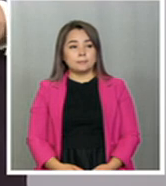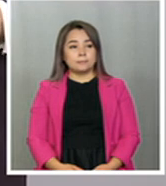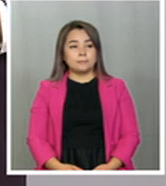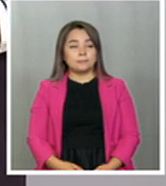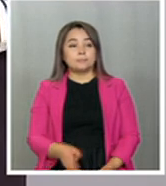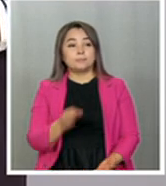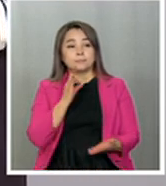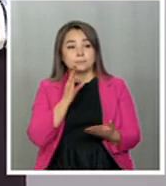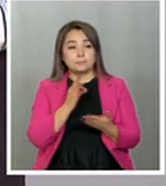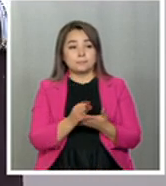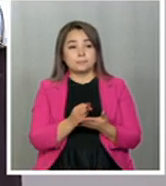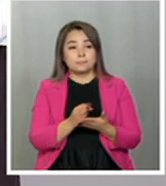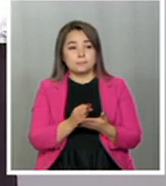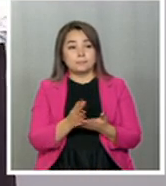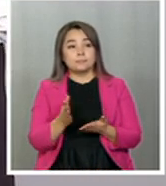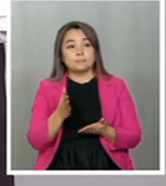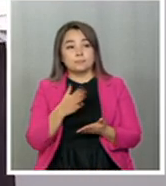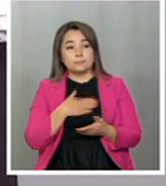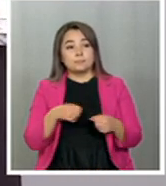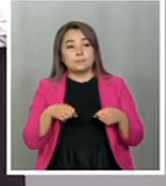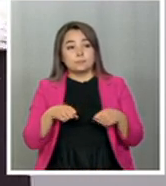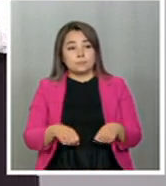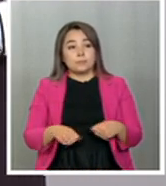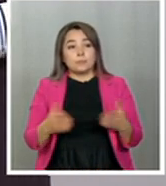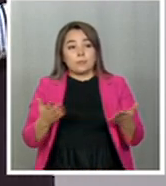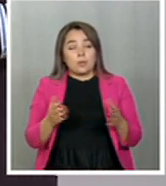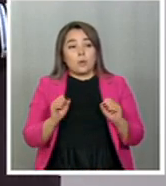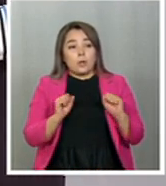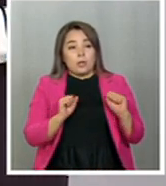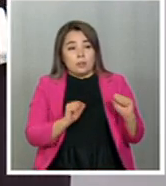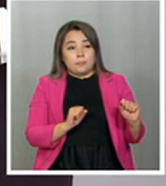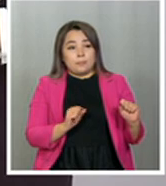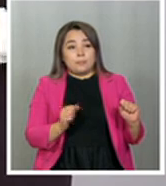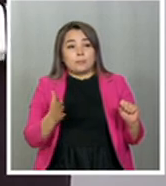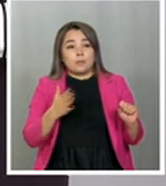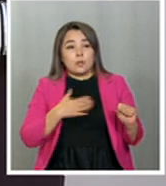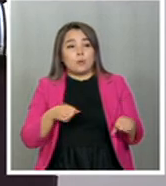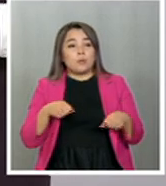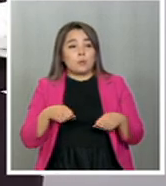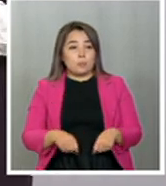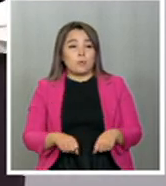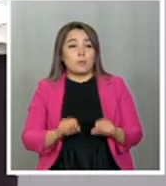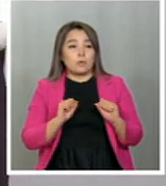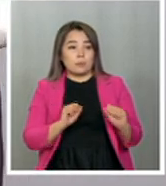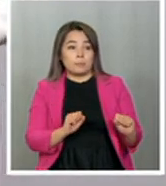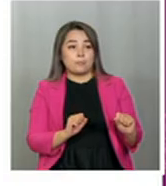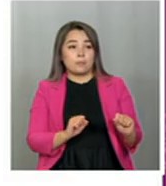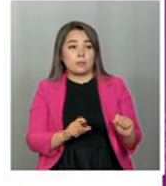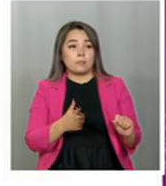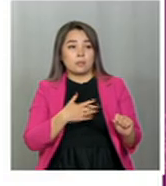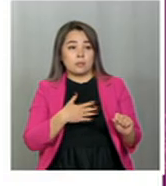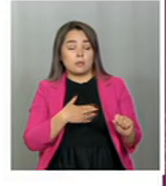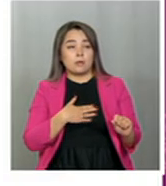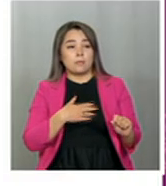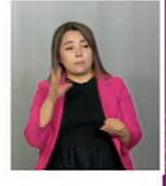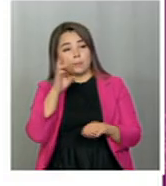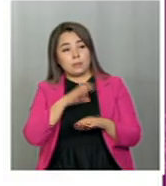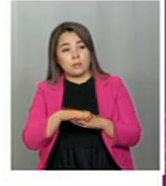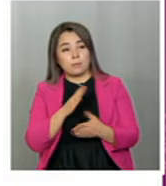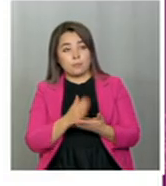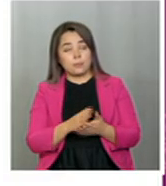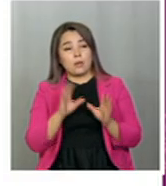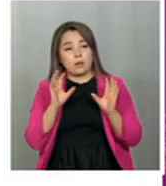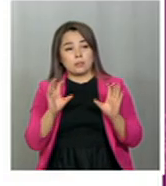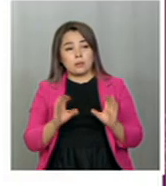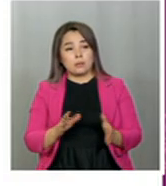Жауабы. Менің құқығым қалай қорғалады? Менің құқығымды қорғайтын менің елім бар, ата